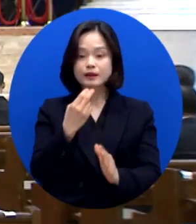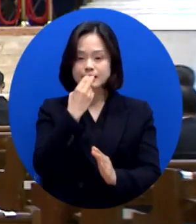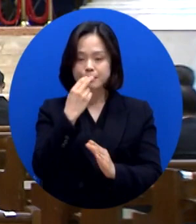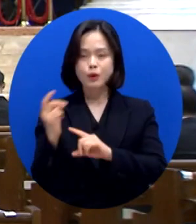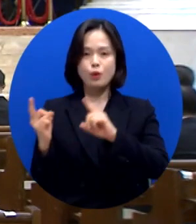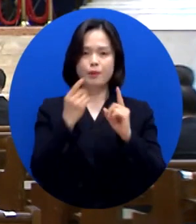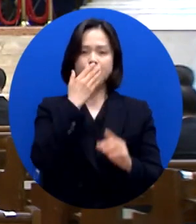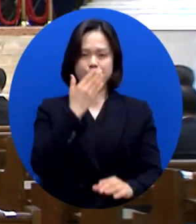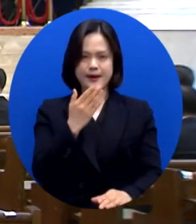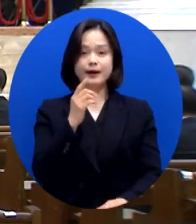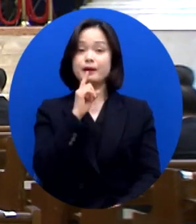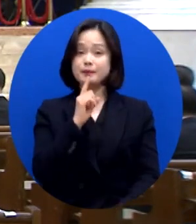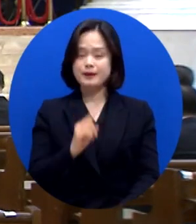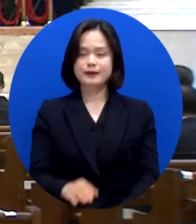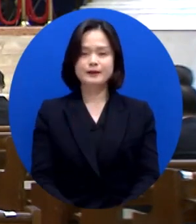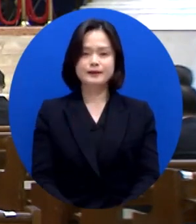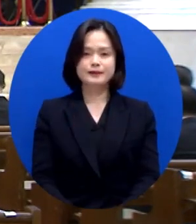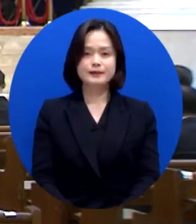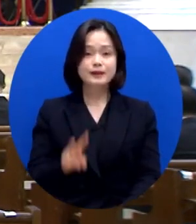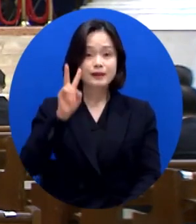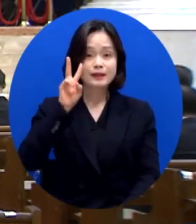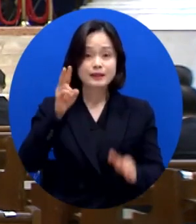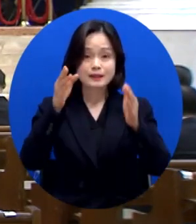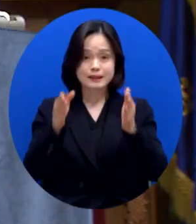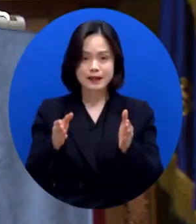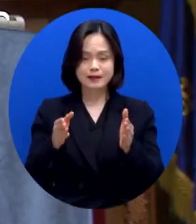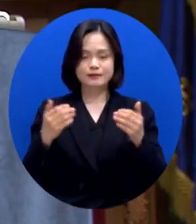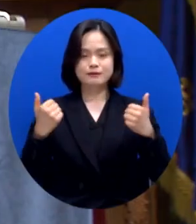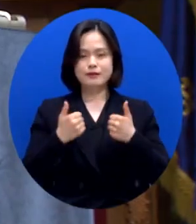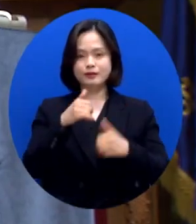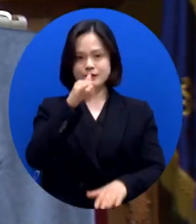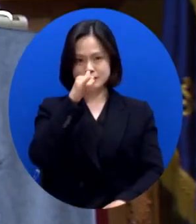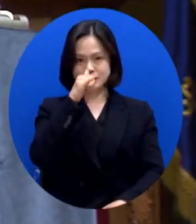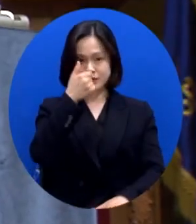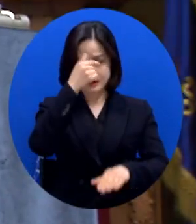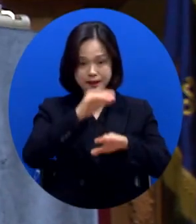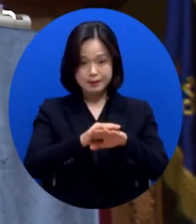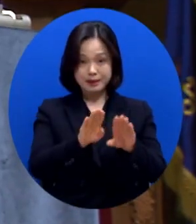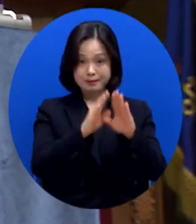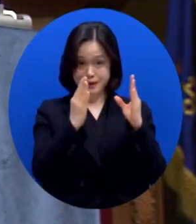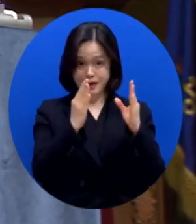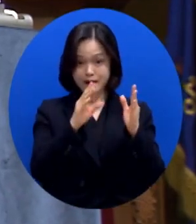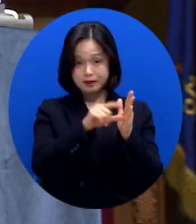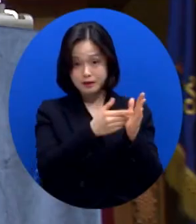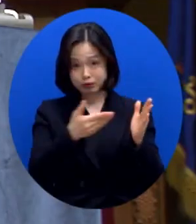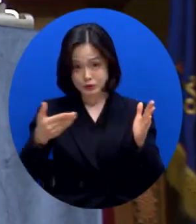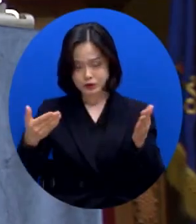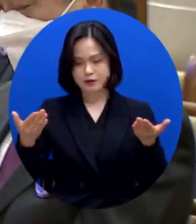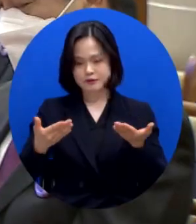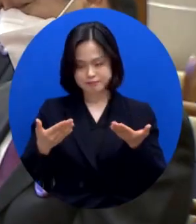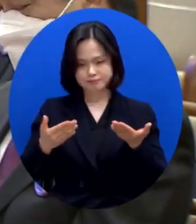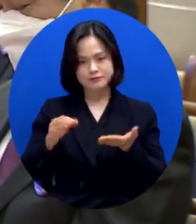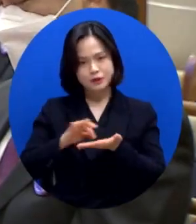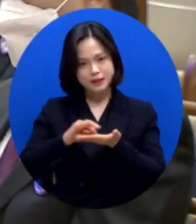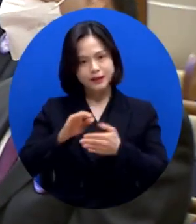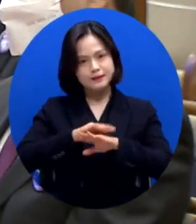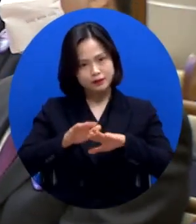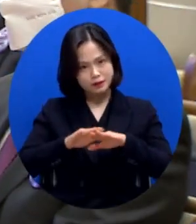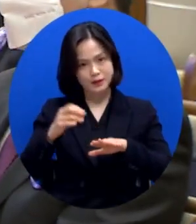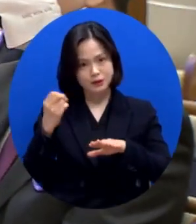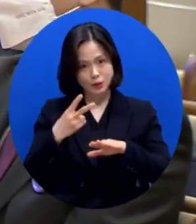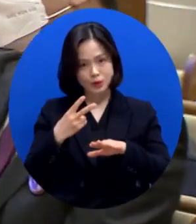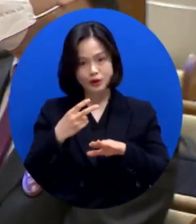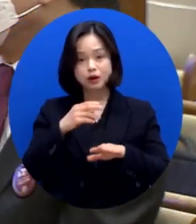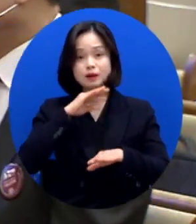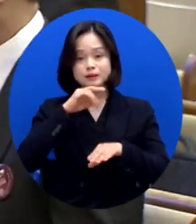전했습니다. 이틀 동안의 일정으로 이어진 서울남년회는 개회예배를 시작으로 폐무처리와 은퇴교역자